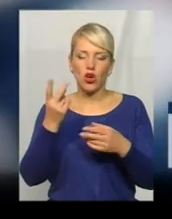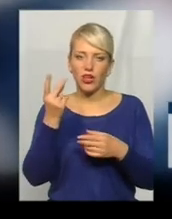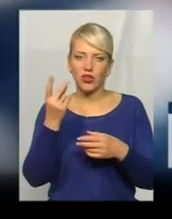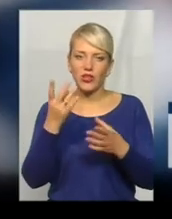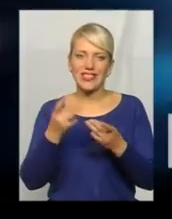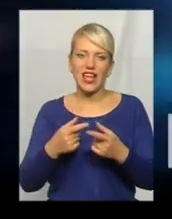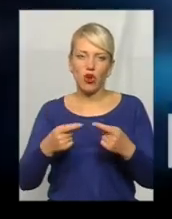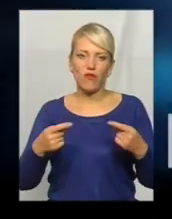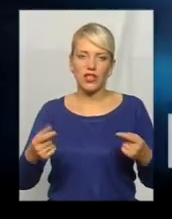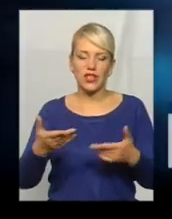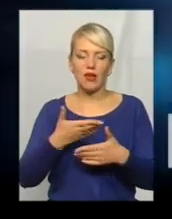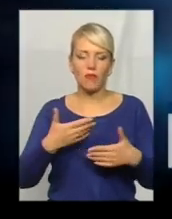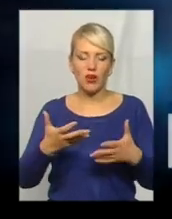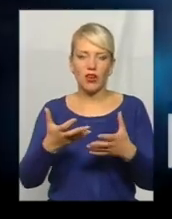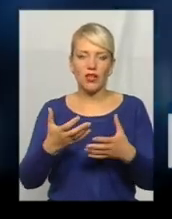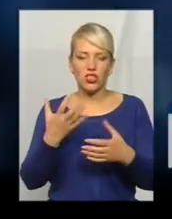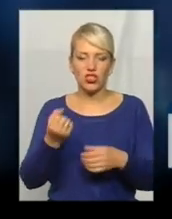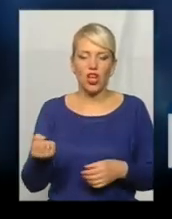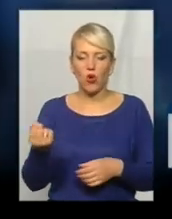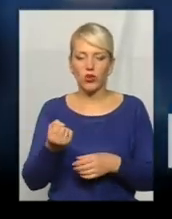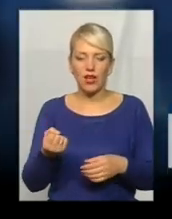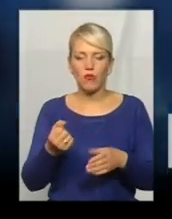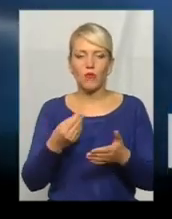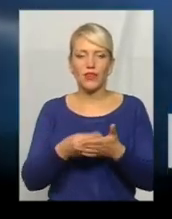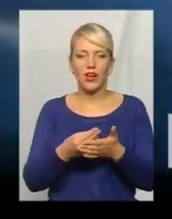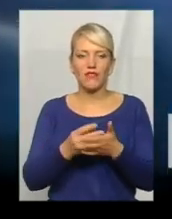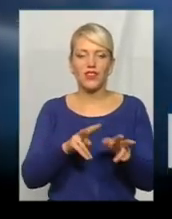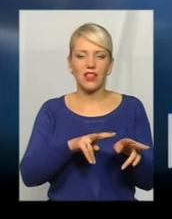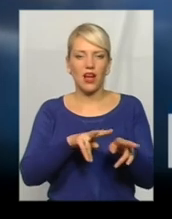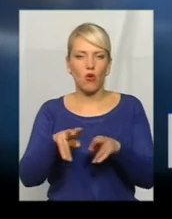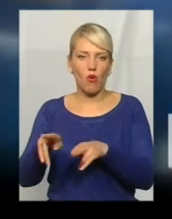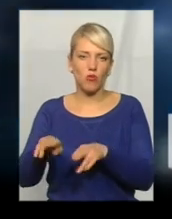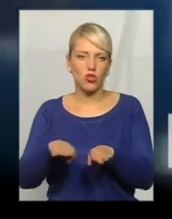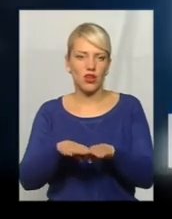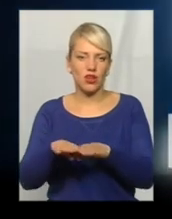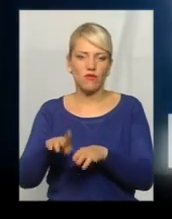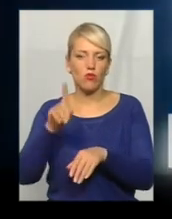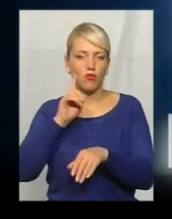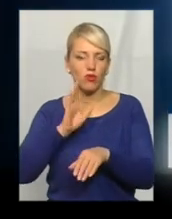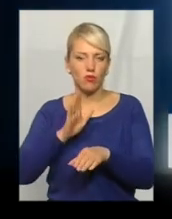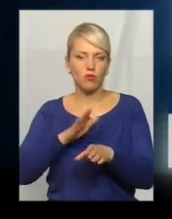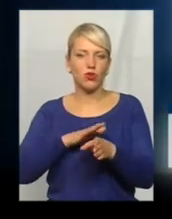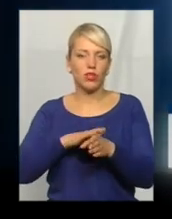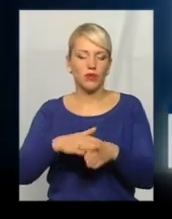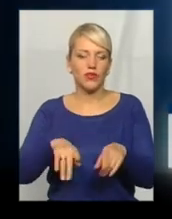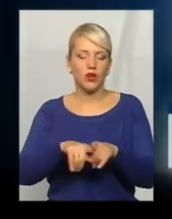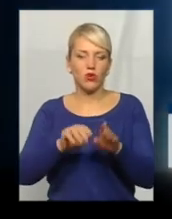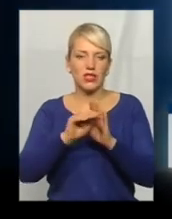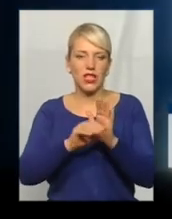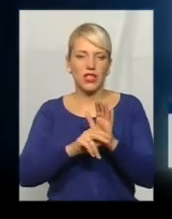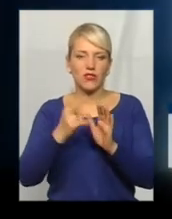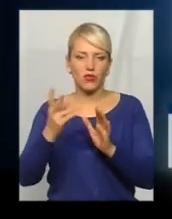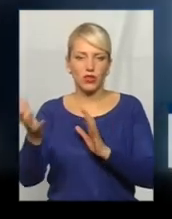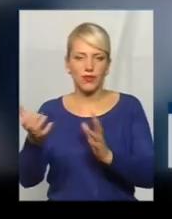цього ми утримуємо тариф ще на тому старому рівні. Поки що ми будемо дотримуватись такої схеми двохфракційного